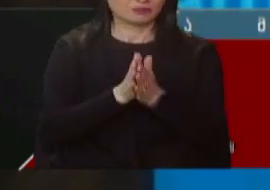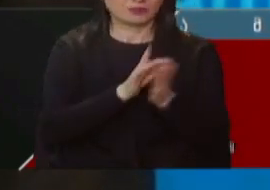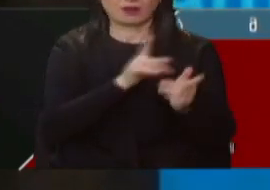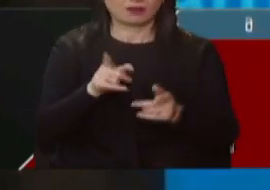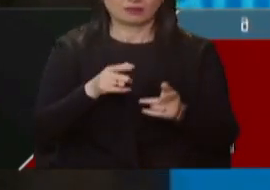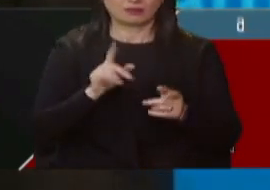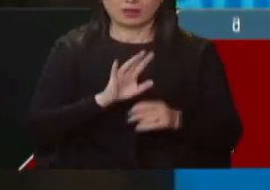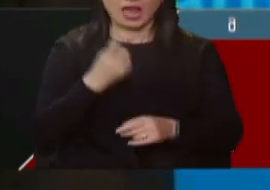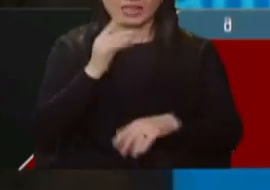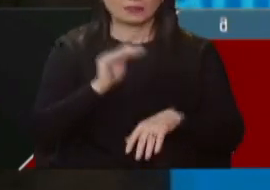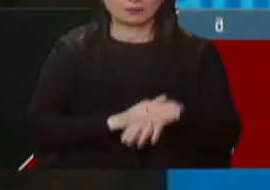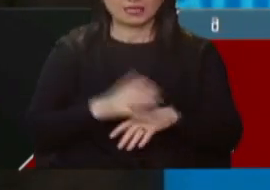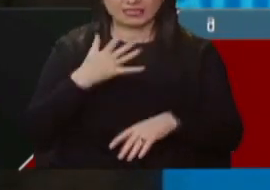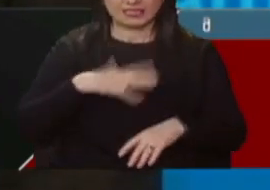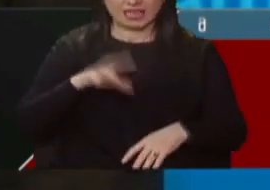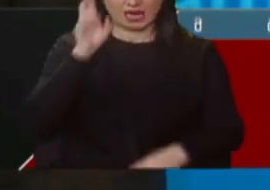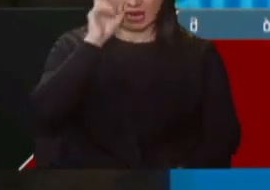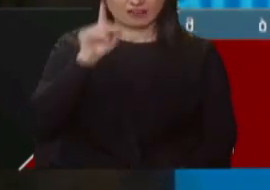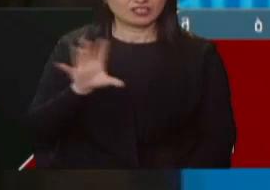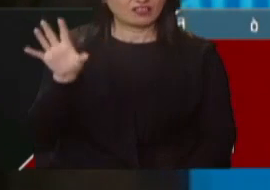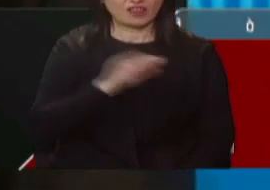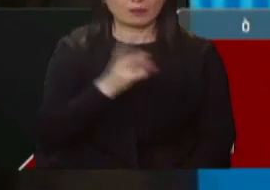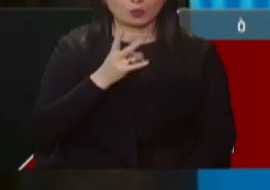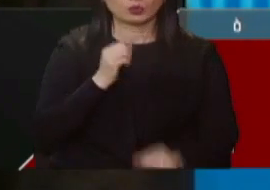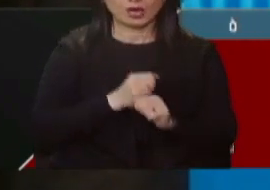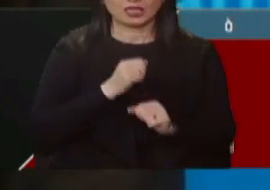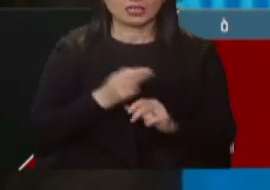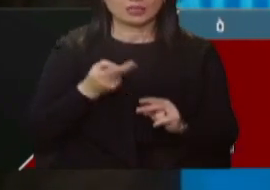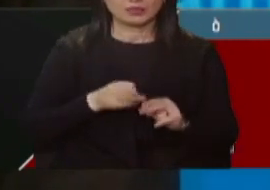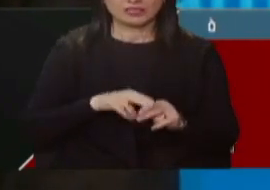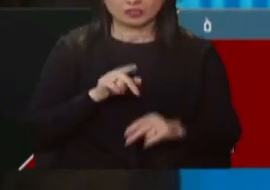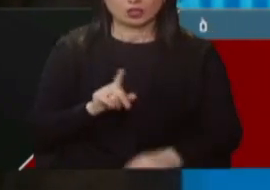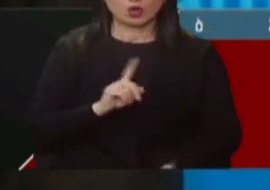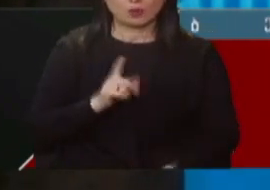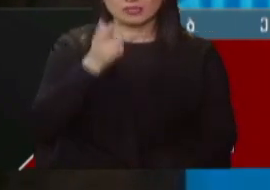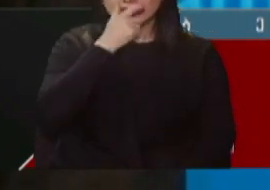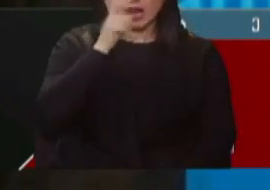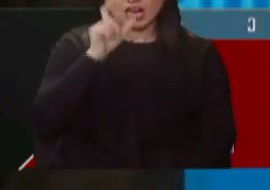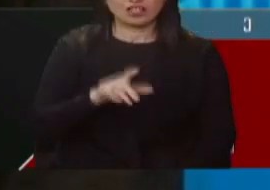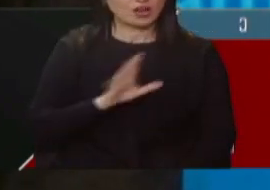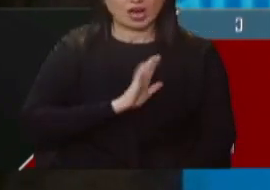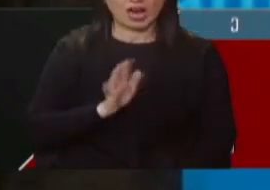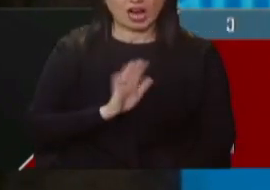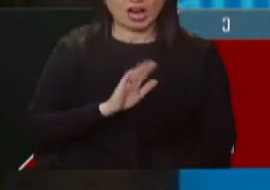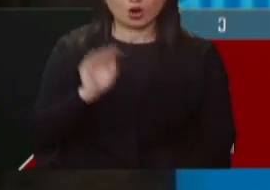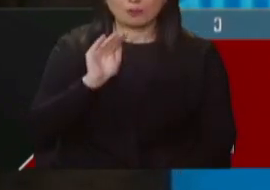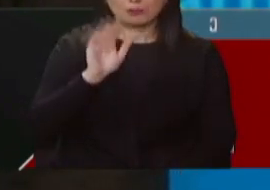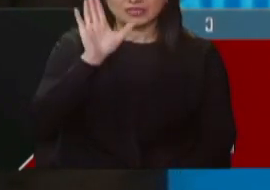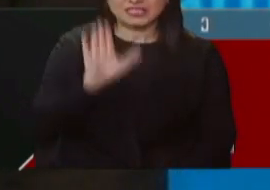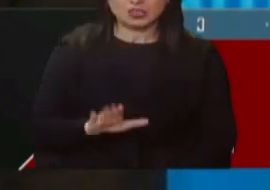ერთი არის ფაქტი, რომ საქართველოს ხელისუფლებამ ყველაფერი უნდა გააკეთოს იმისთვის, რომ სააკაშვილი არ იყოს ფიზიკურად